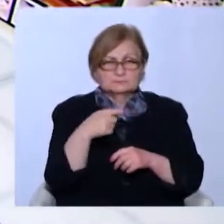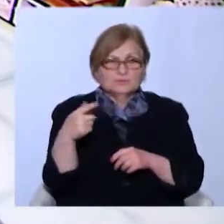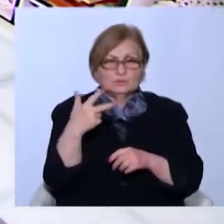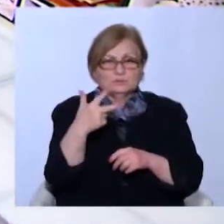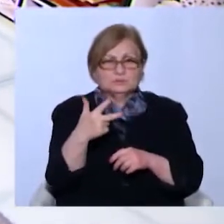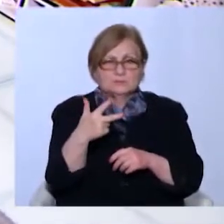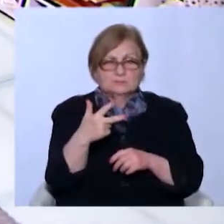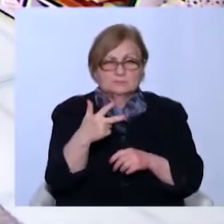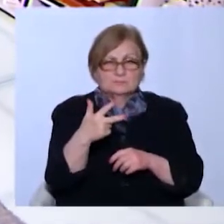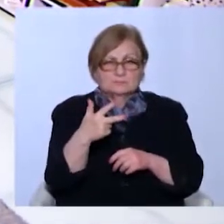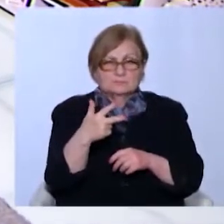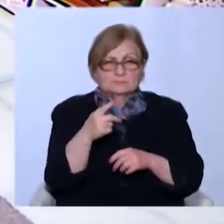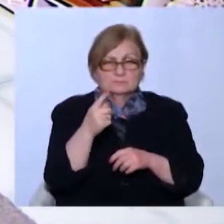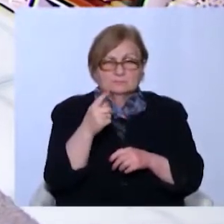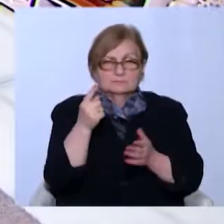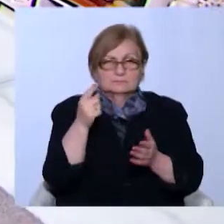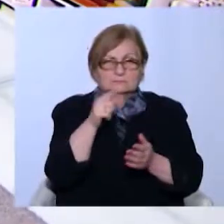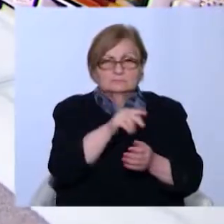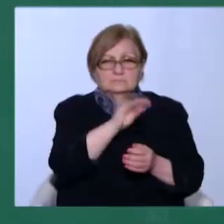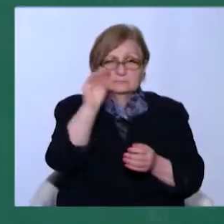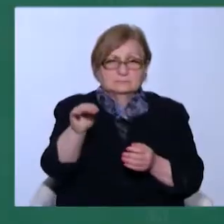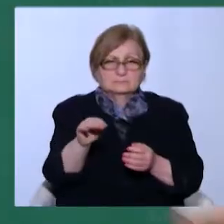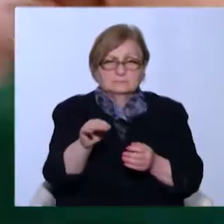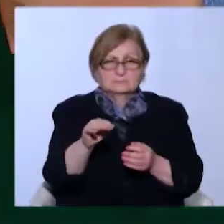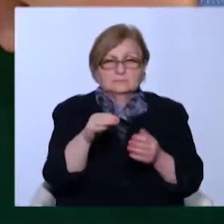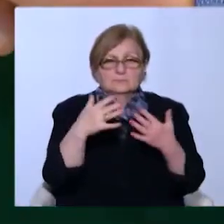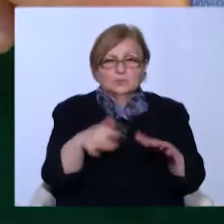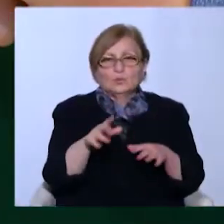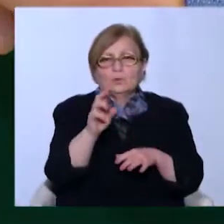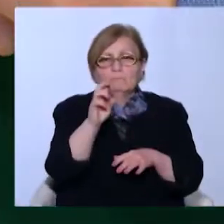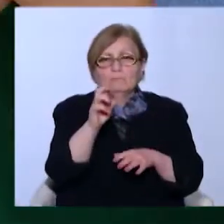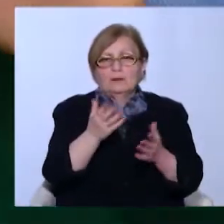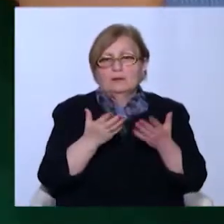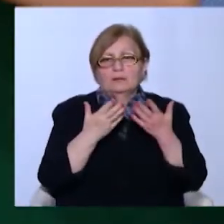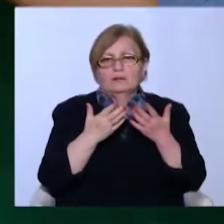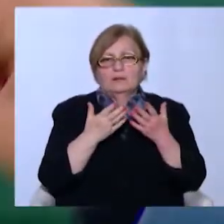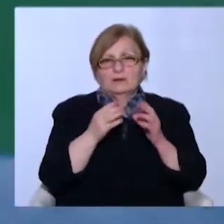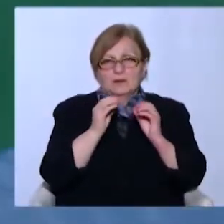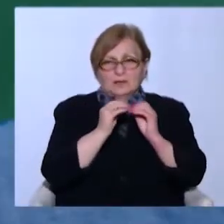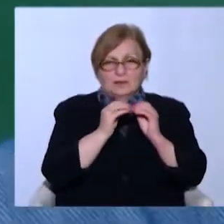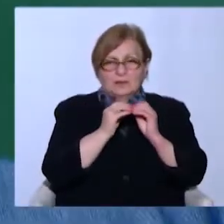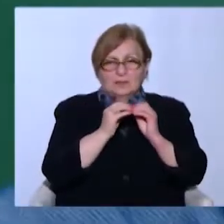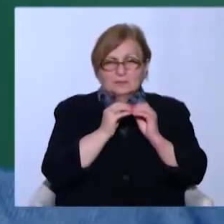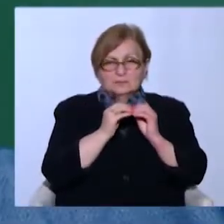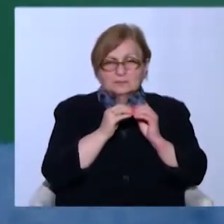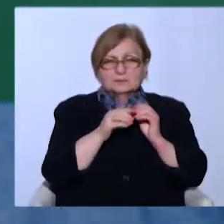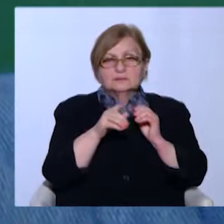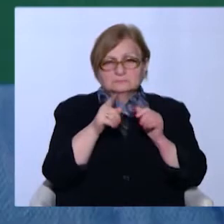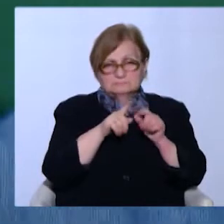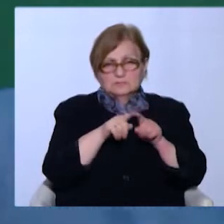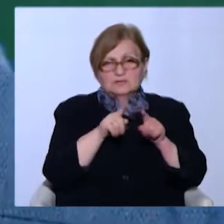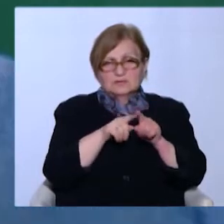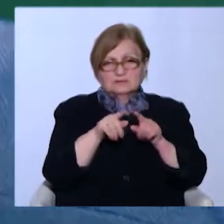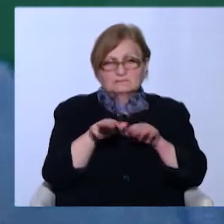-3-ს, ხოლო ერთ-ერთ მათგანში ჩასმით კი მიიღება, რომ b უკვე გამოდის 10 და შესაბამისად რა თქმა უნდა იგივე